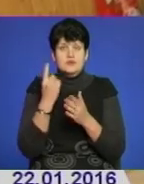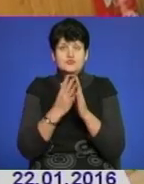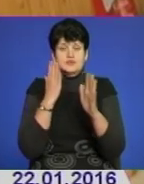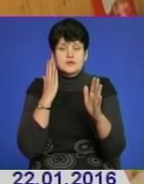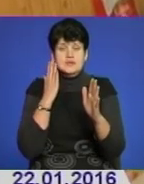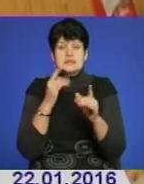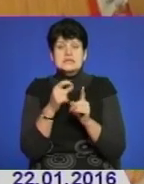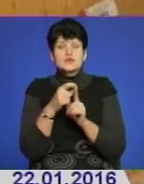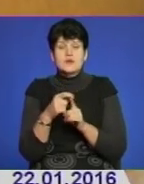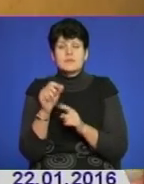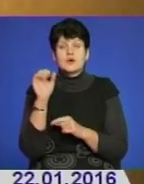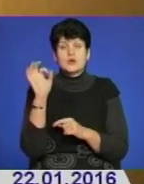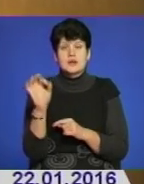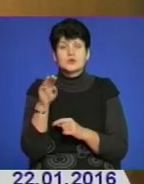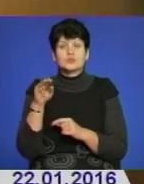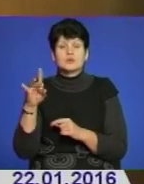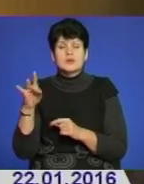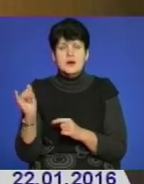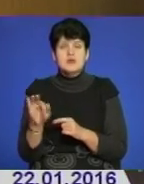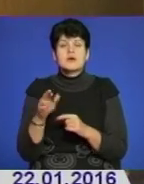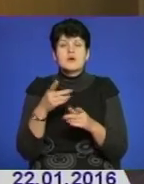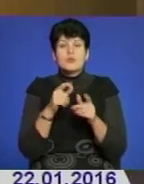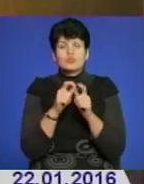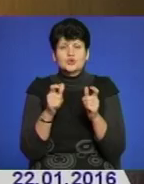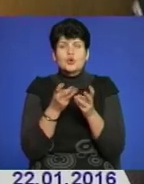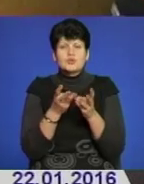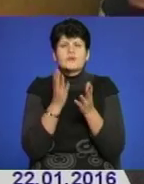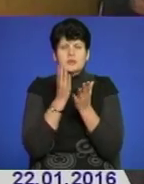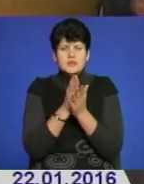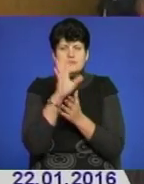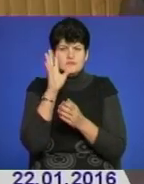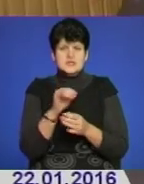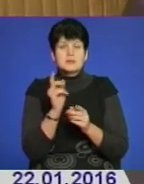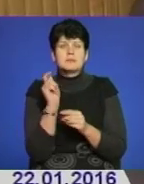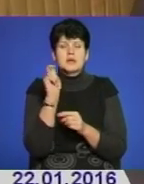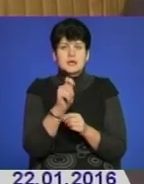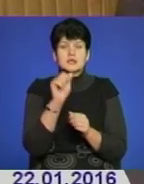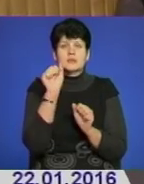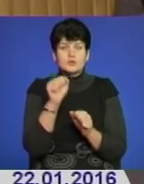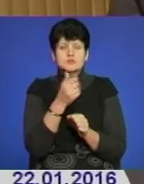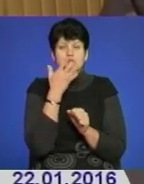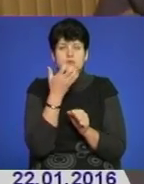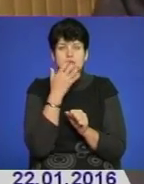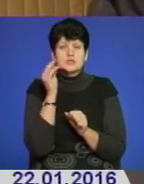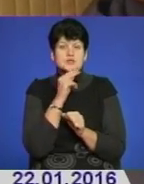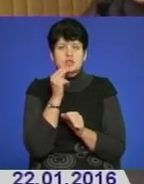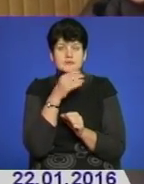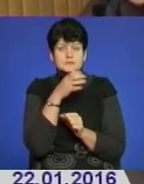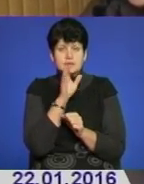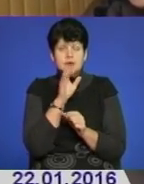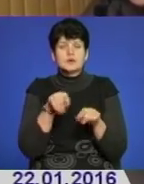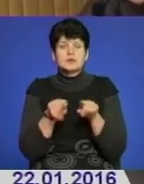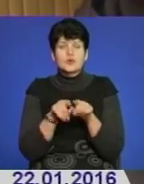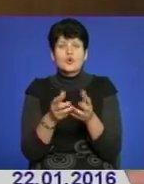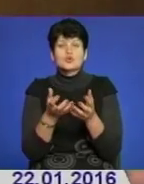За словами Олега Турлая, пункти обігріву відкриті для всіх. Заїхати туди можна як для того, щоб зігрітися та випити чаю, так і